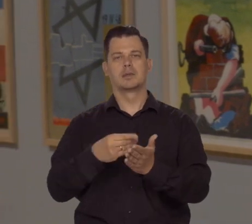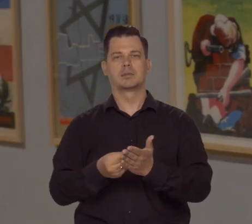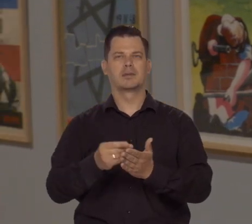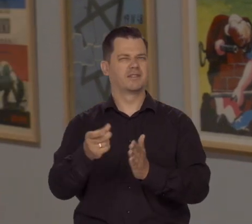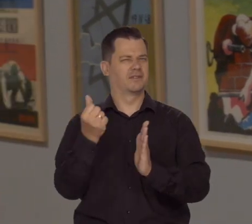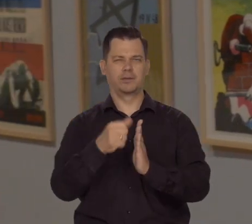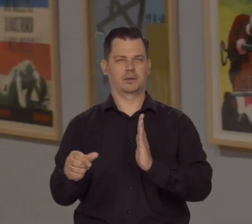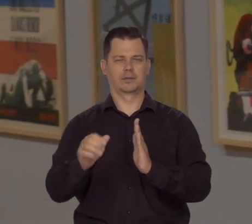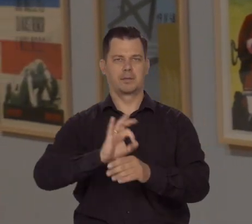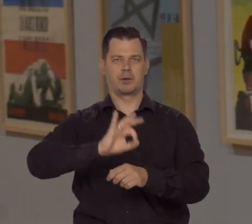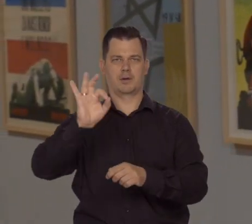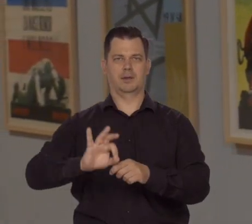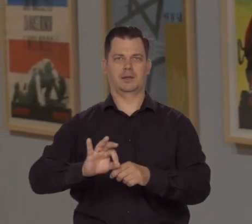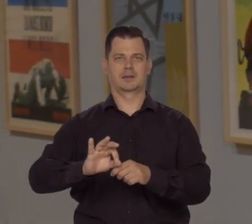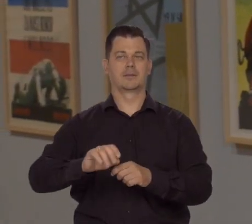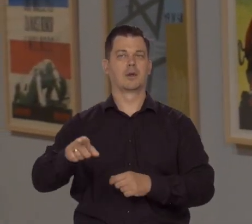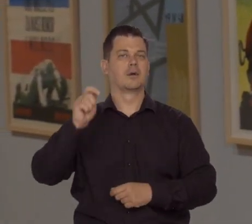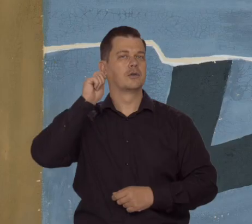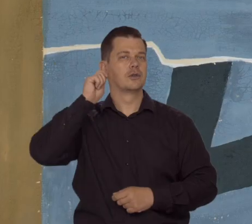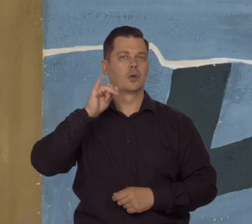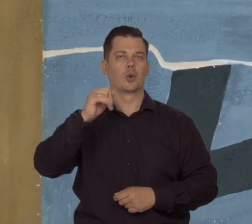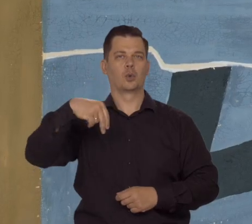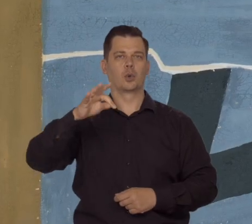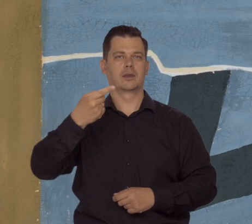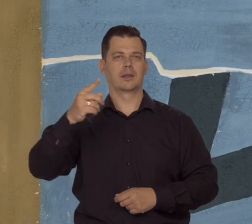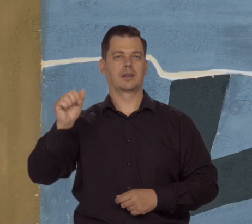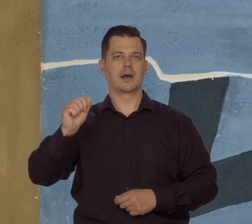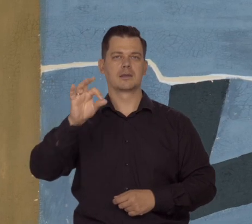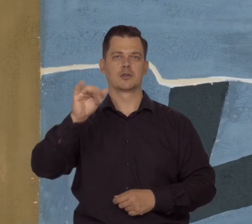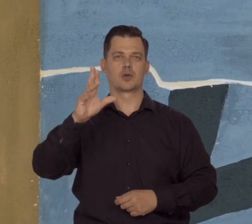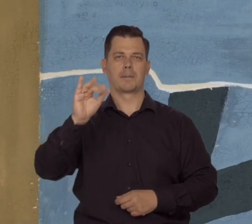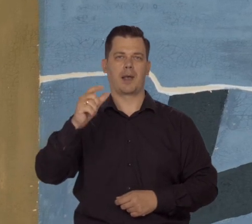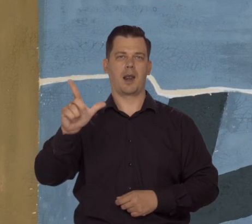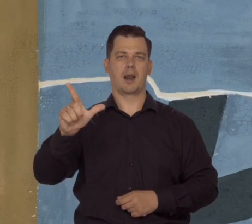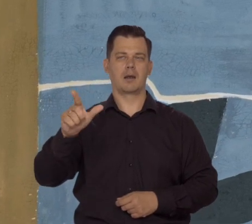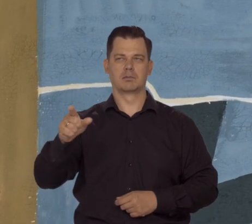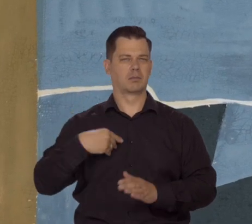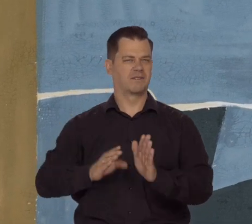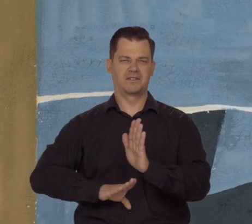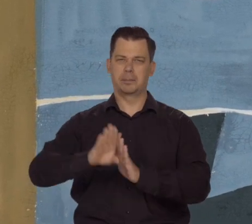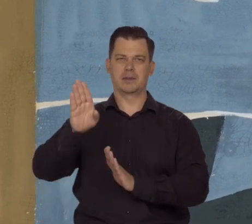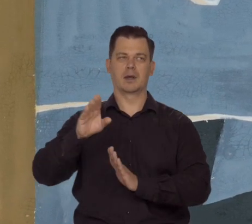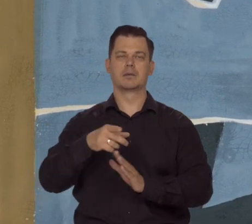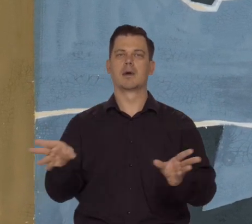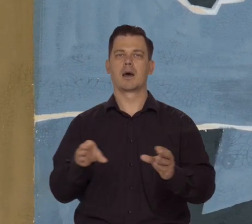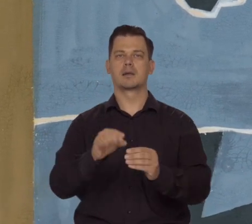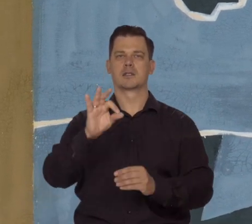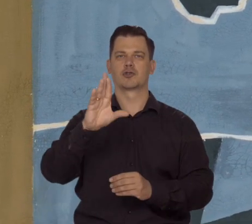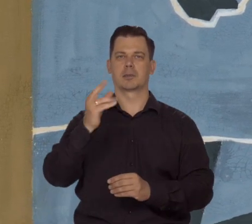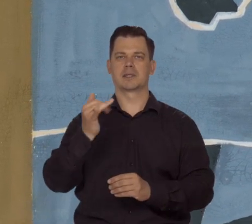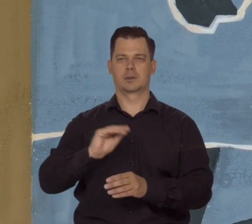więc unikalny projekt takiej artystki jak Judyta Sobel, która była wybitną uczennicą